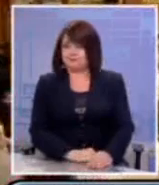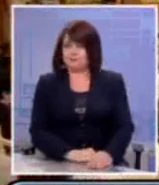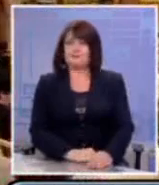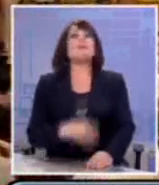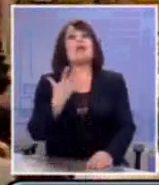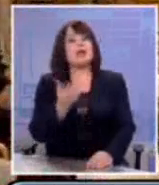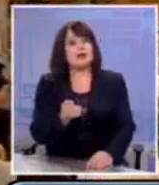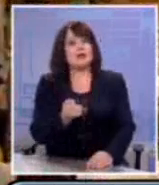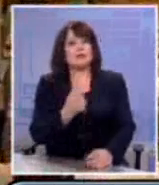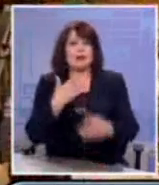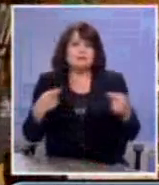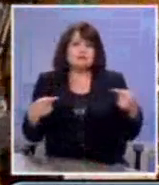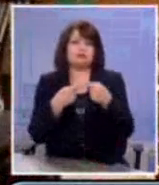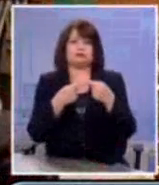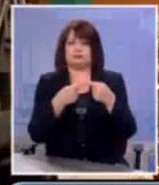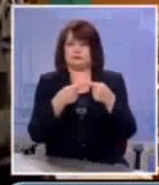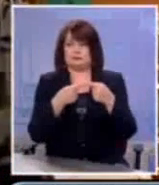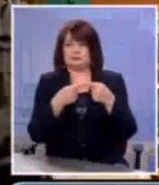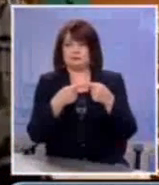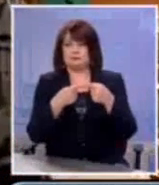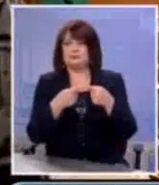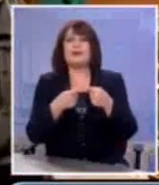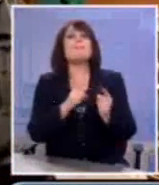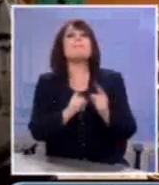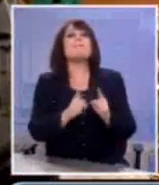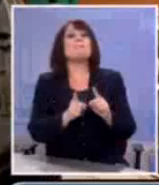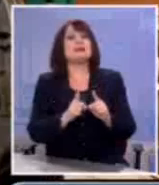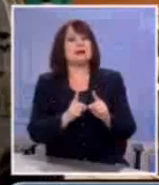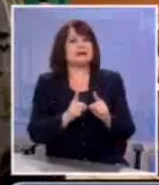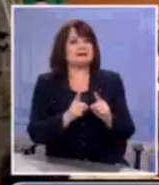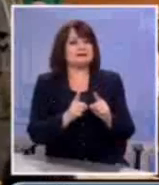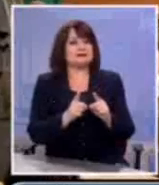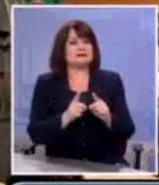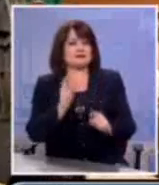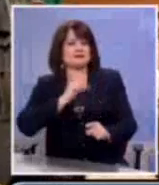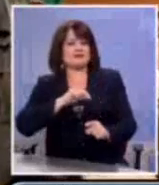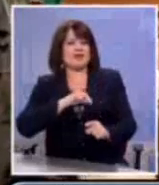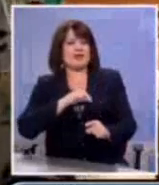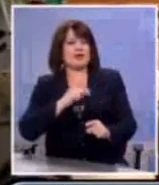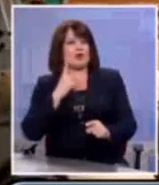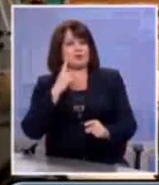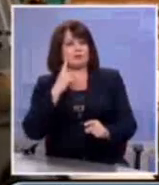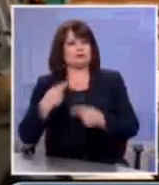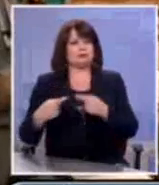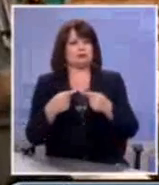την σύγκρουση μεταξύ των συμφερόντων